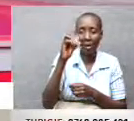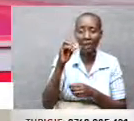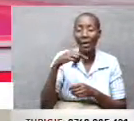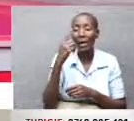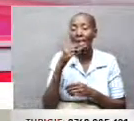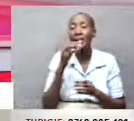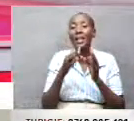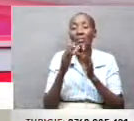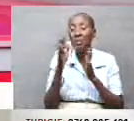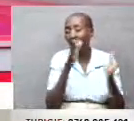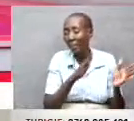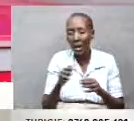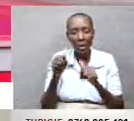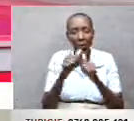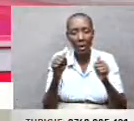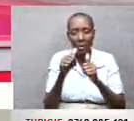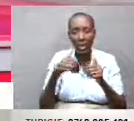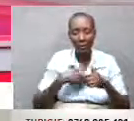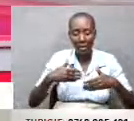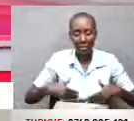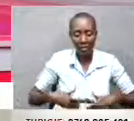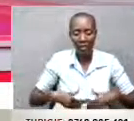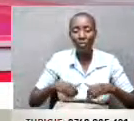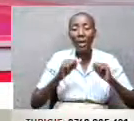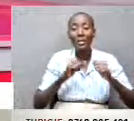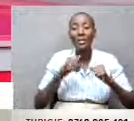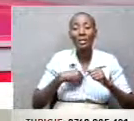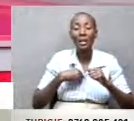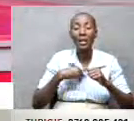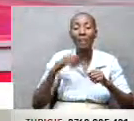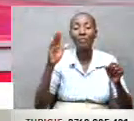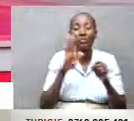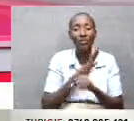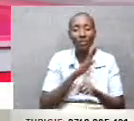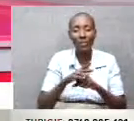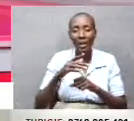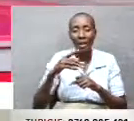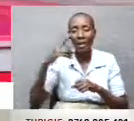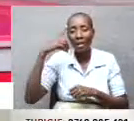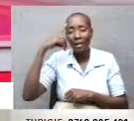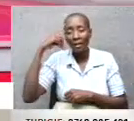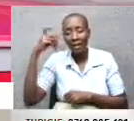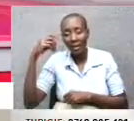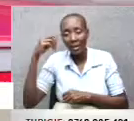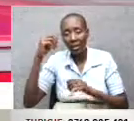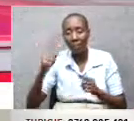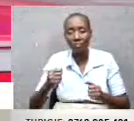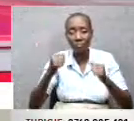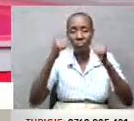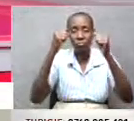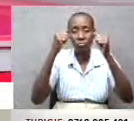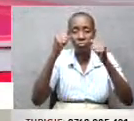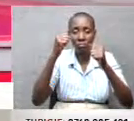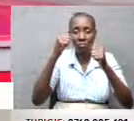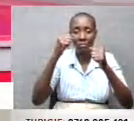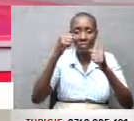itawekwa, vijana hao wana uwezo wa kufanikisha ndoto ya kombe la dunia. Sasa Lionesses watacheza